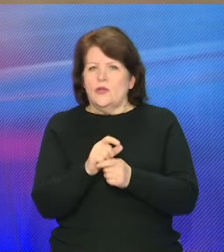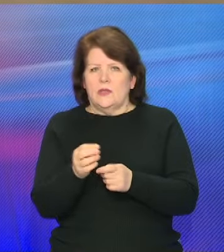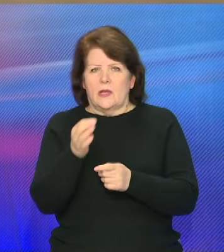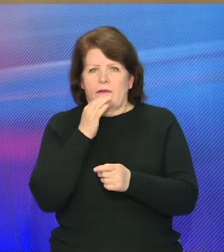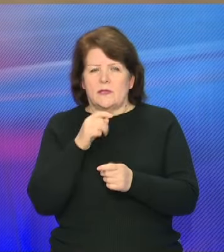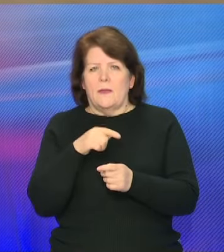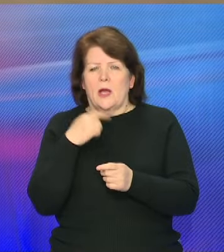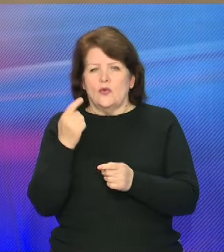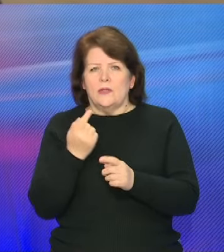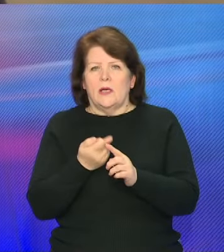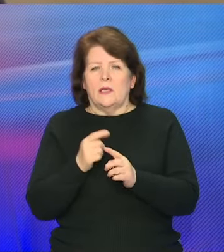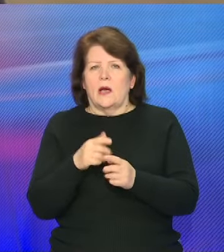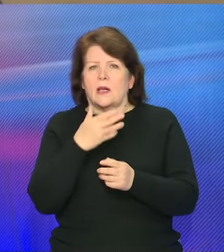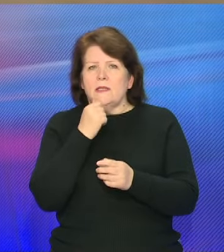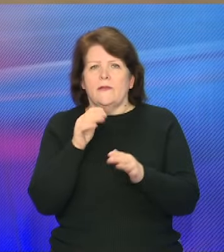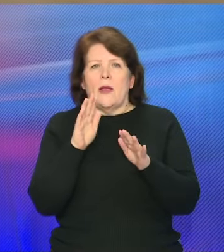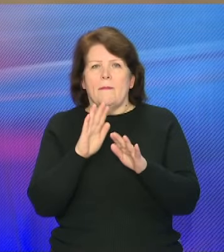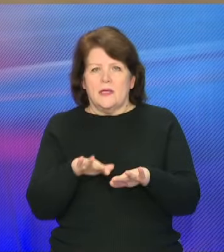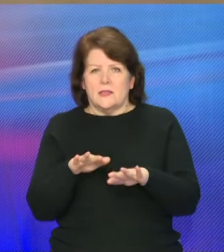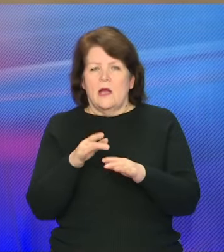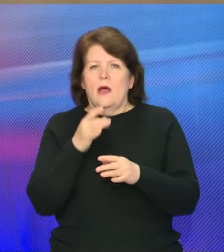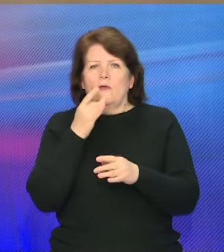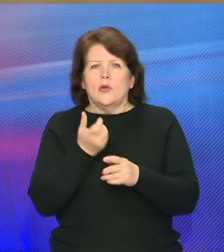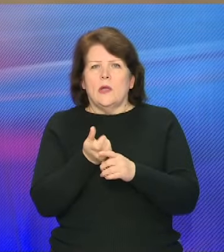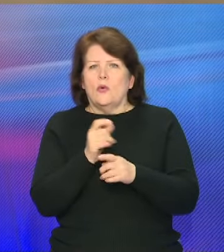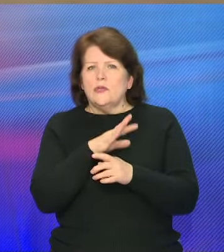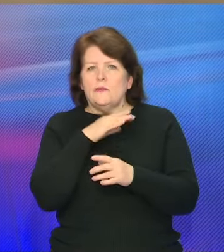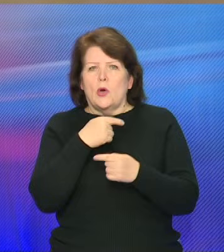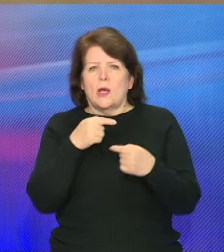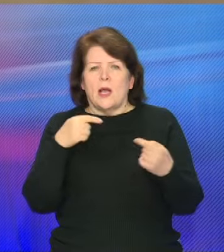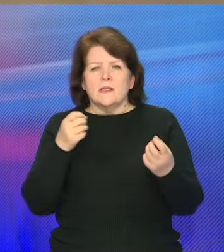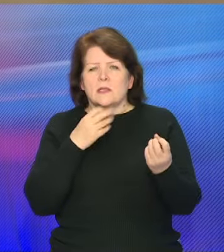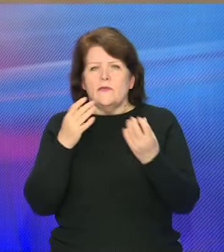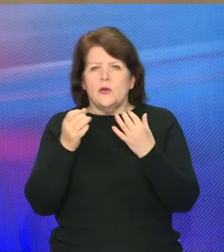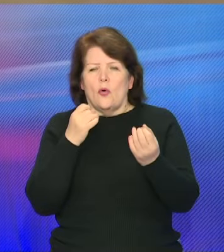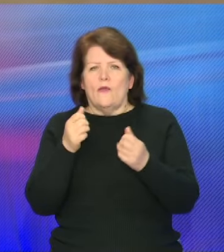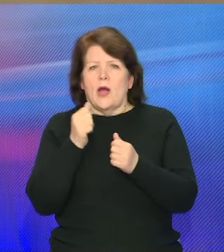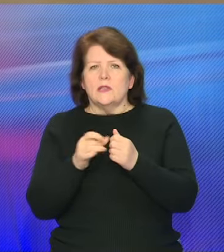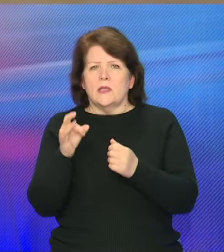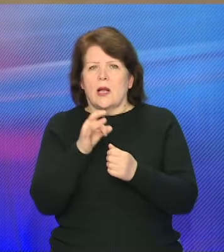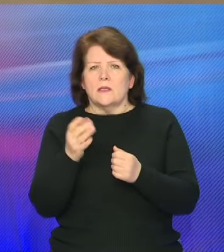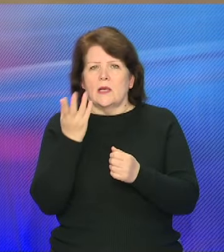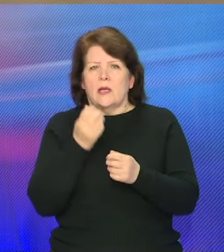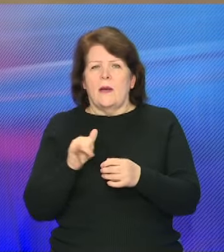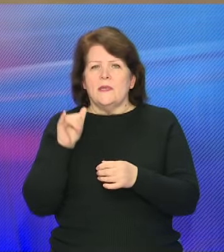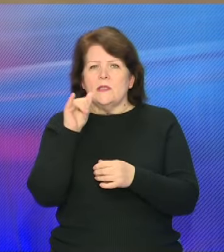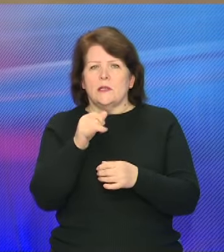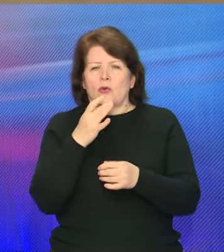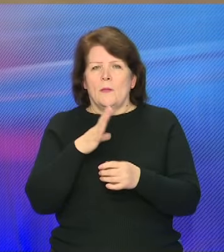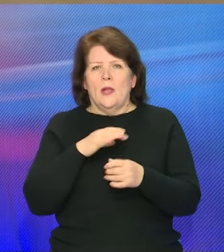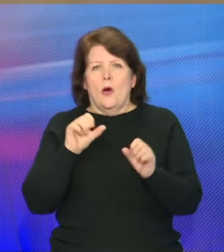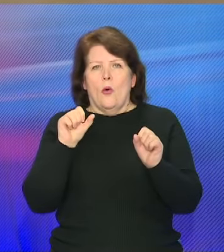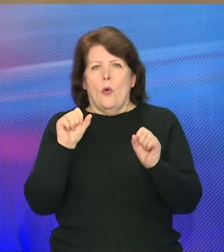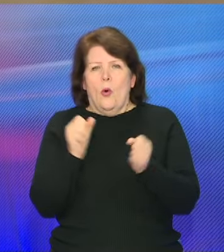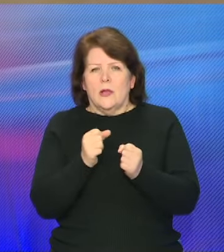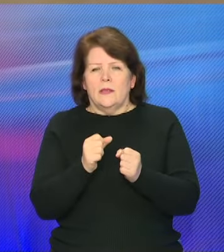Беларусь в целом — это очень красивое место. В Гродно очень много разных цветов. Каждый раз, когда я был в Беларуси, было холодно, и мне